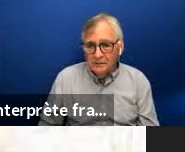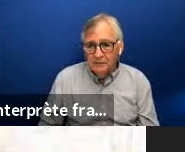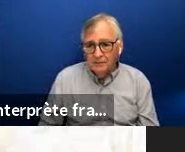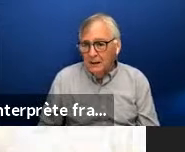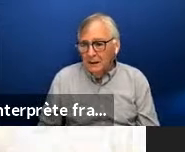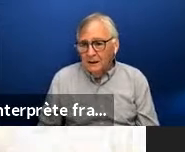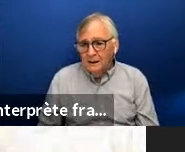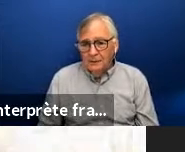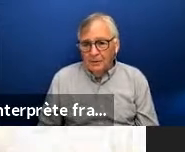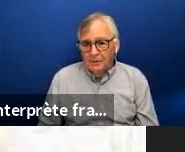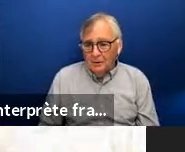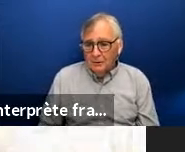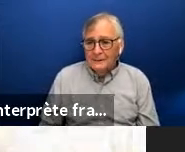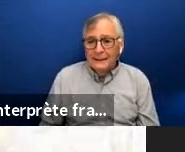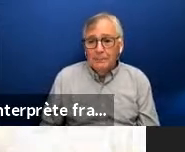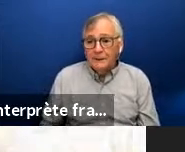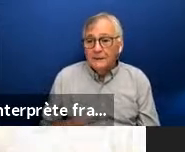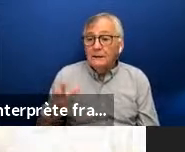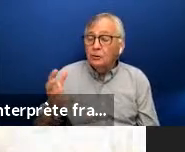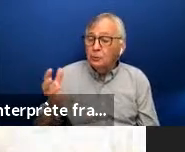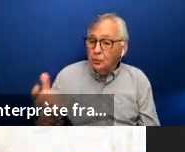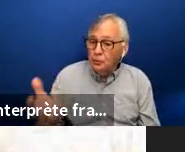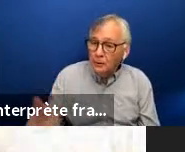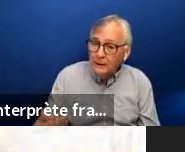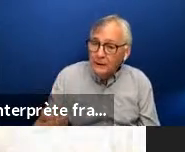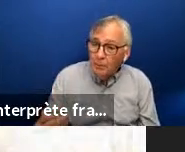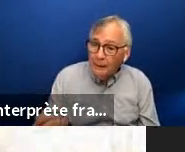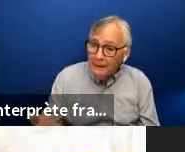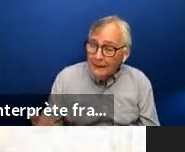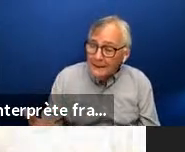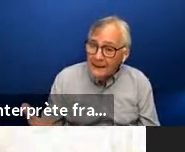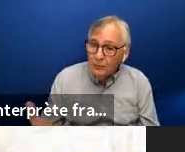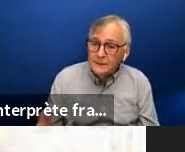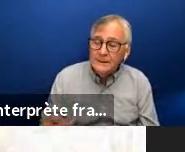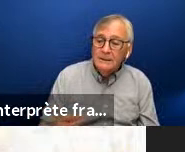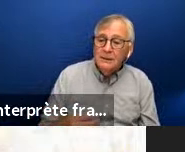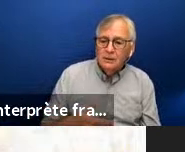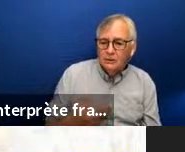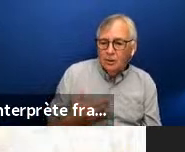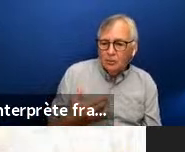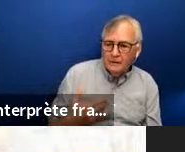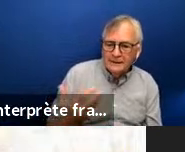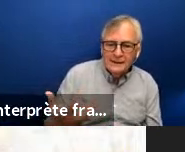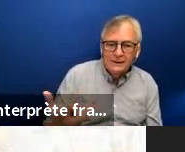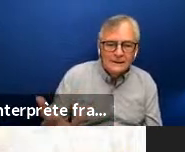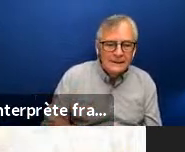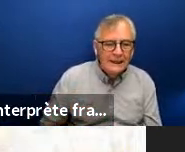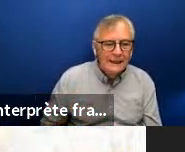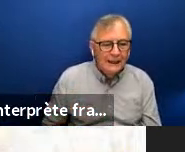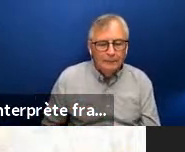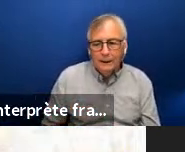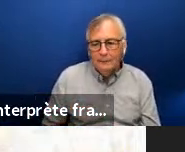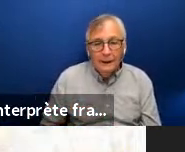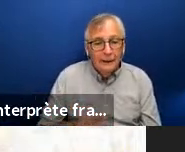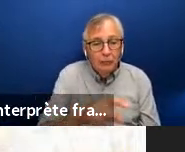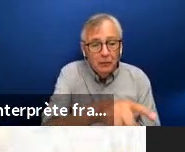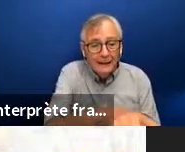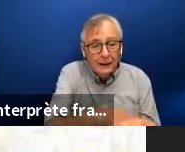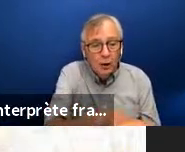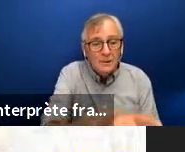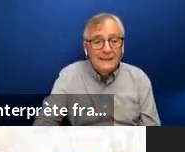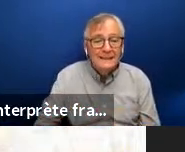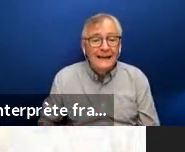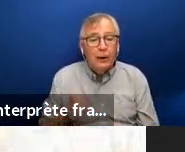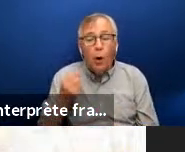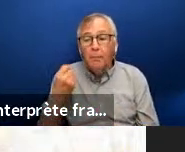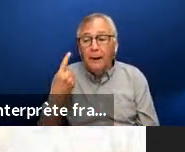l'aise. C'est important pour ceux qui comprennent les signes aussi. Donc, je vais essayer de signer lentement. Et vous voyez